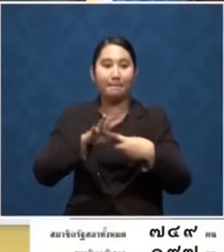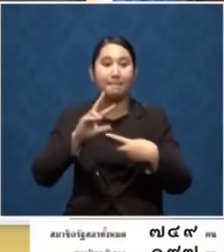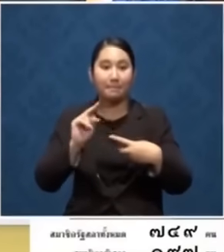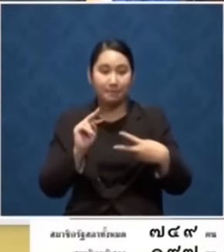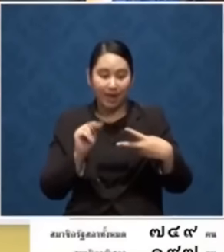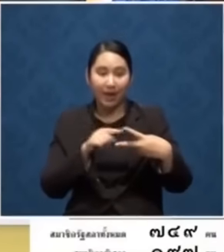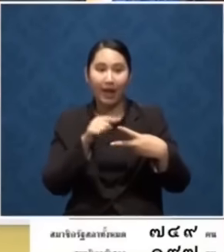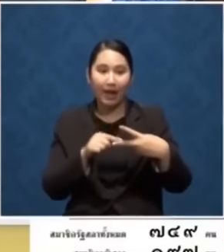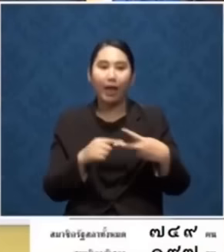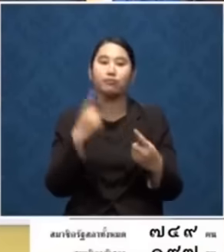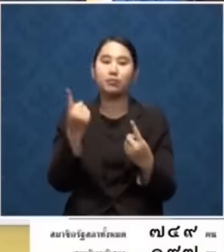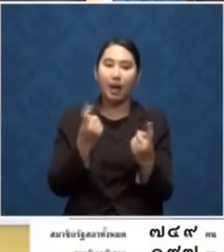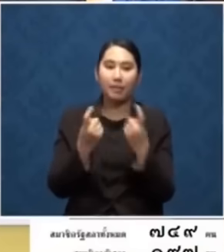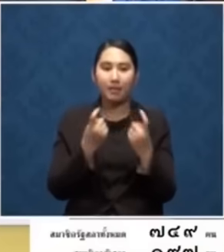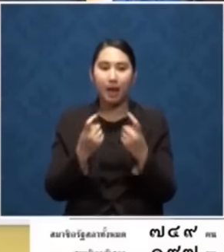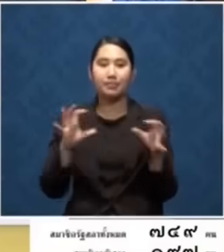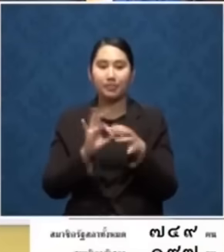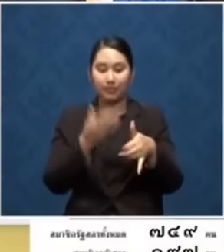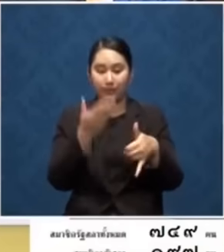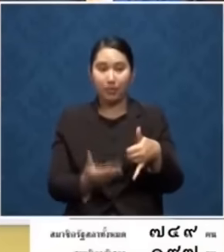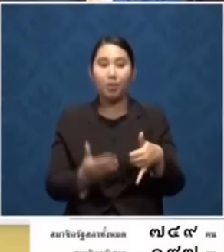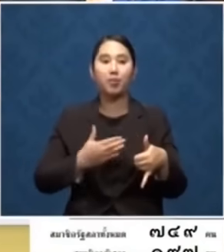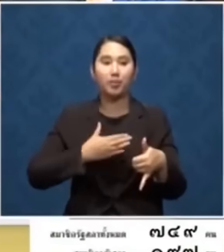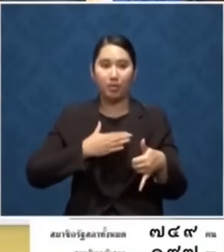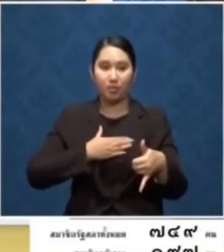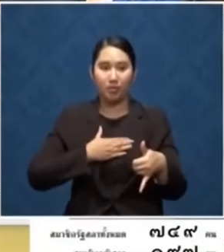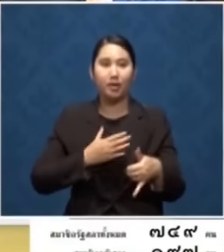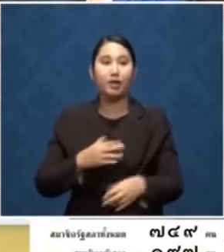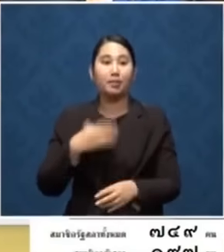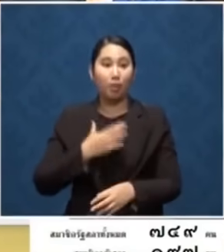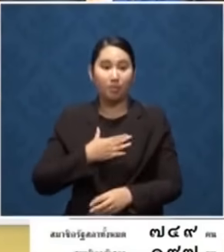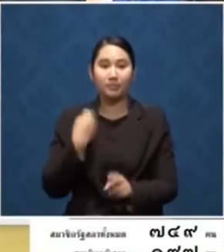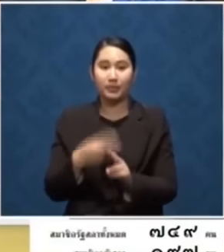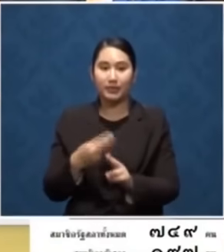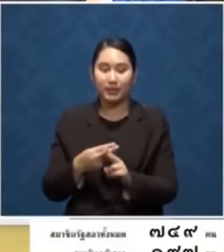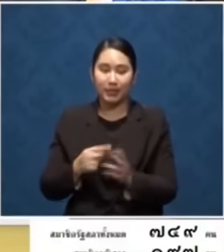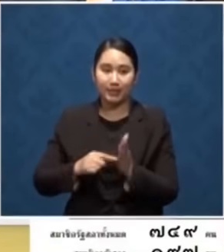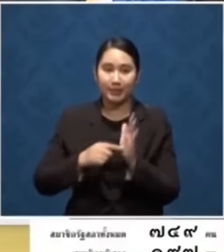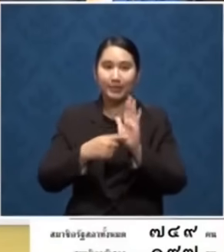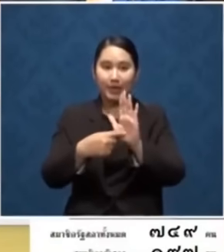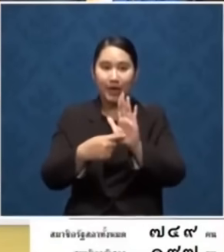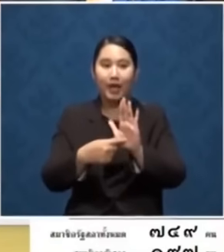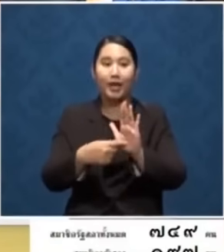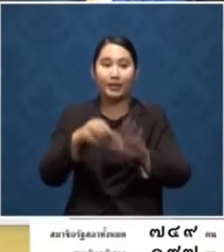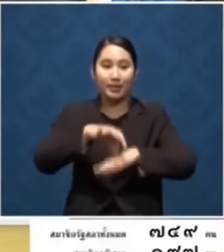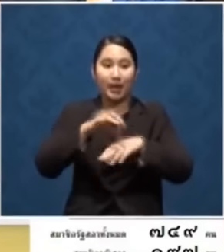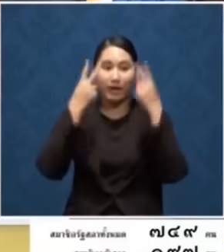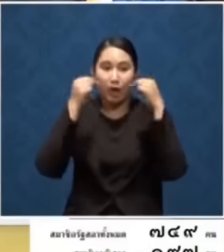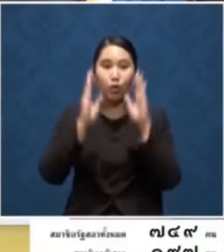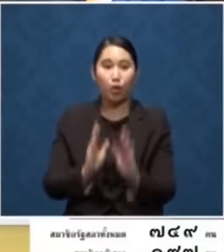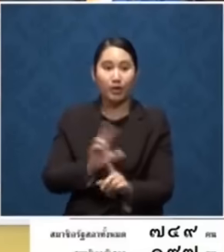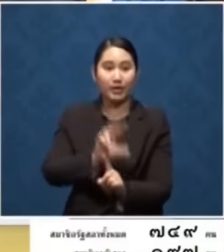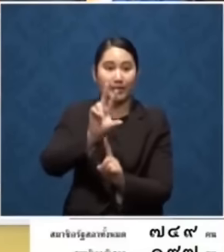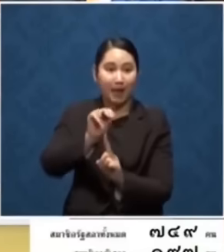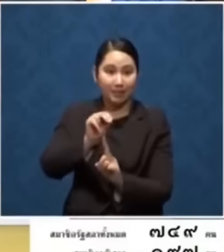วที่มี250เสียงเนี่ยเสียงจะแตกกี่เสียงยกมือโหวต ถ้าพูดแบบชัดๆเลยนะฮะแบบฟันกันดังเปรี้ยงเลย ยังไงฮะ ไม่อย